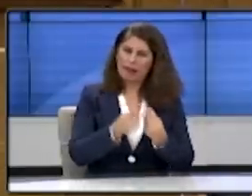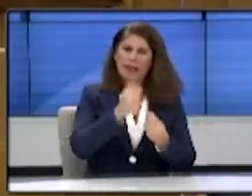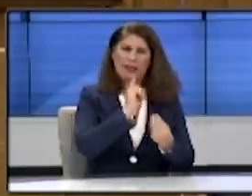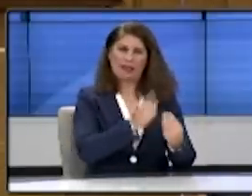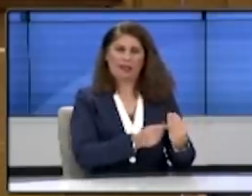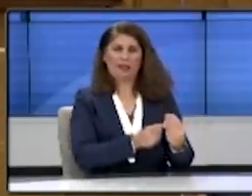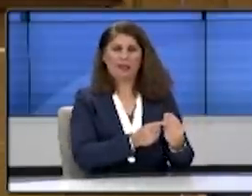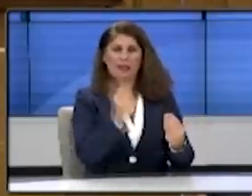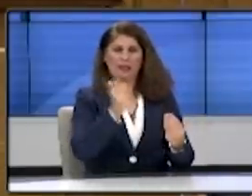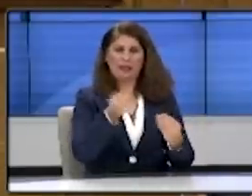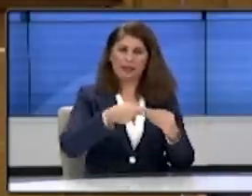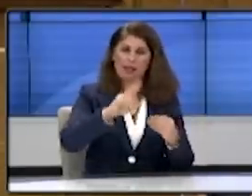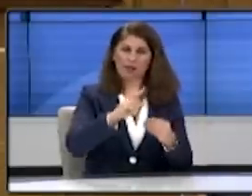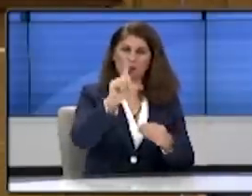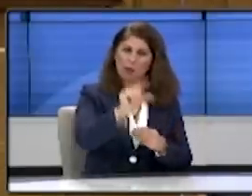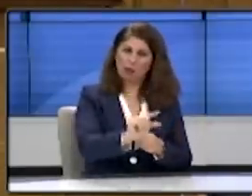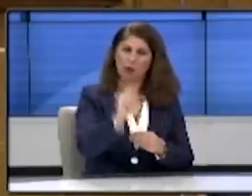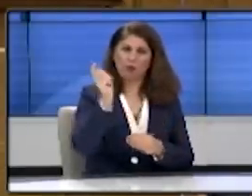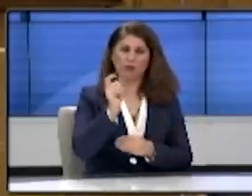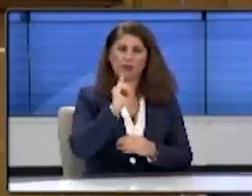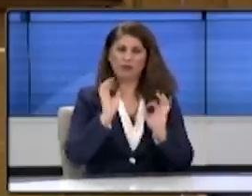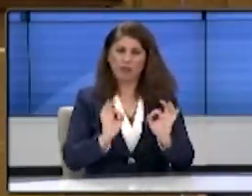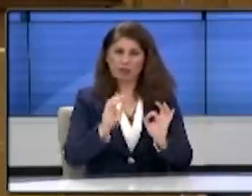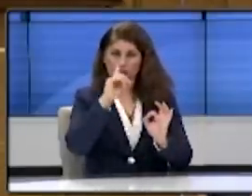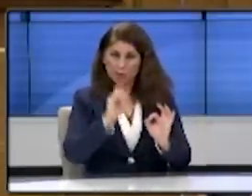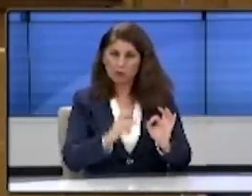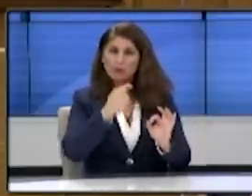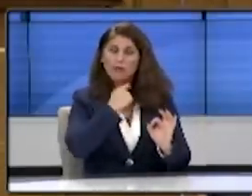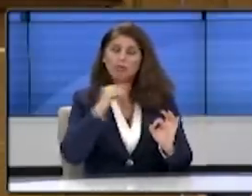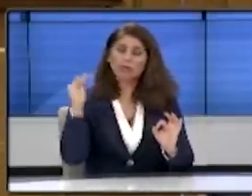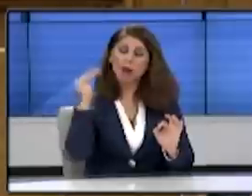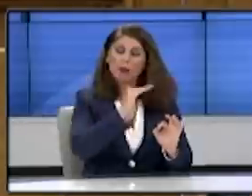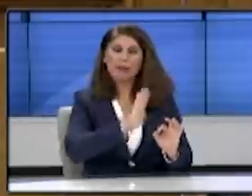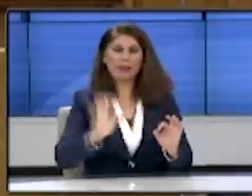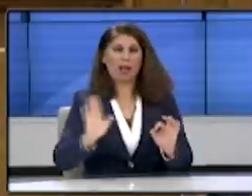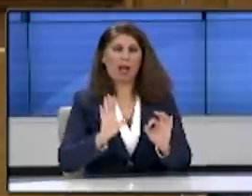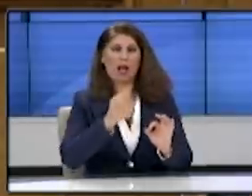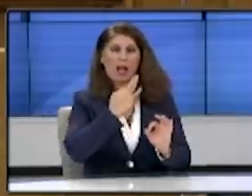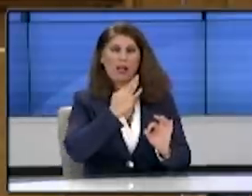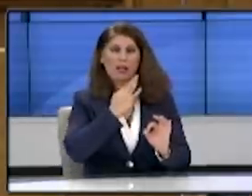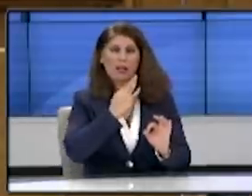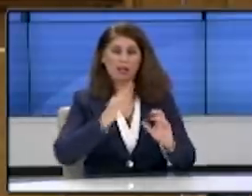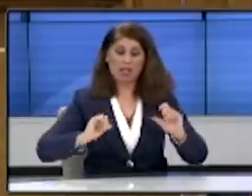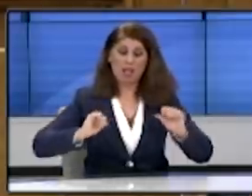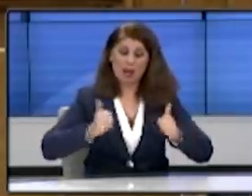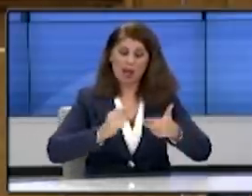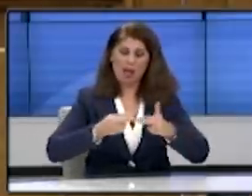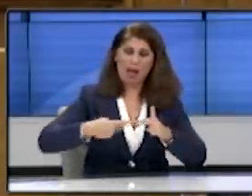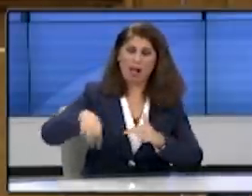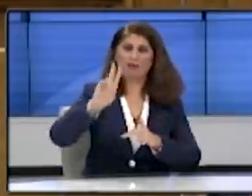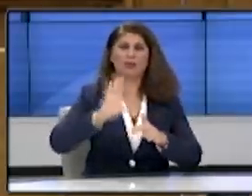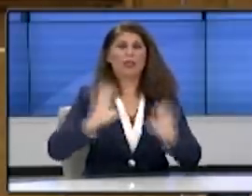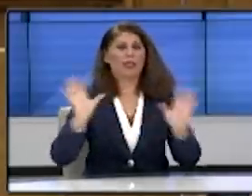την αύξηση του κατώτατου μισθού. Ασφαλώς και είναι επιτακτική και άμεση ανάγκη η γενναία αύξηση του κατώτατου μισθού, δεν